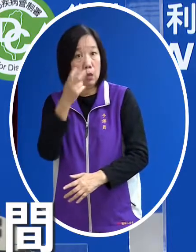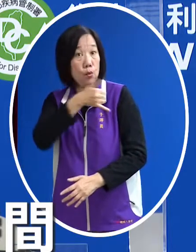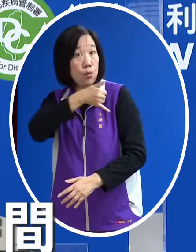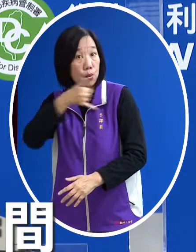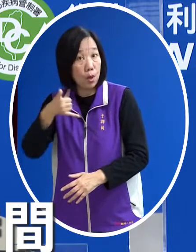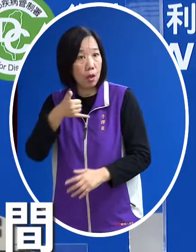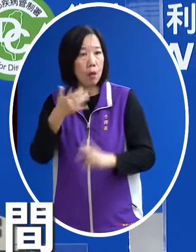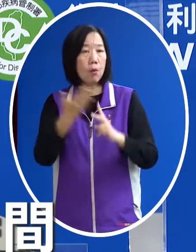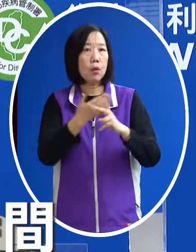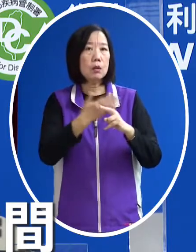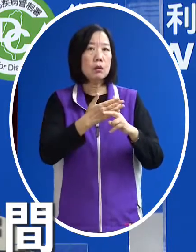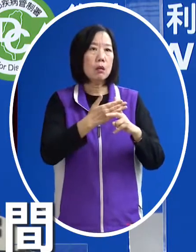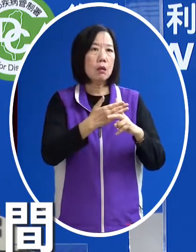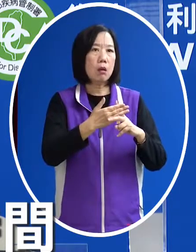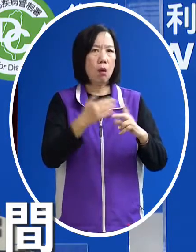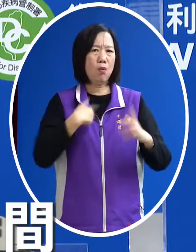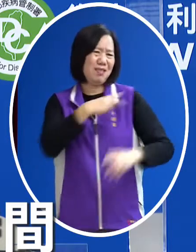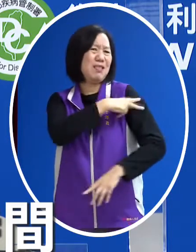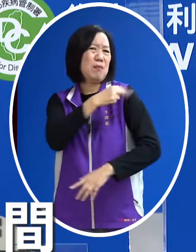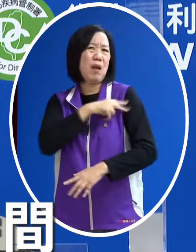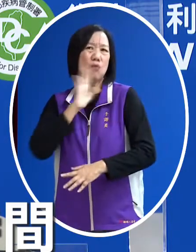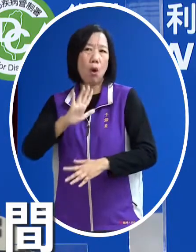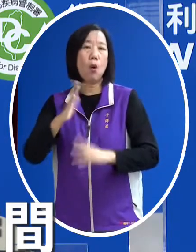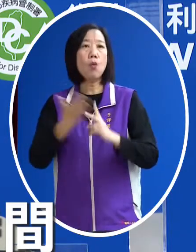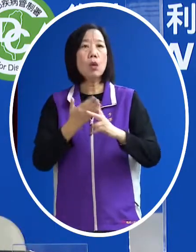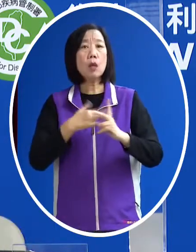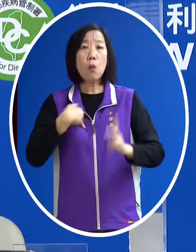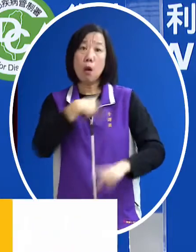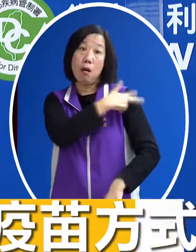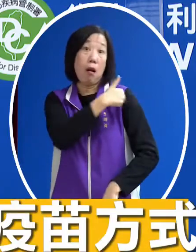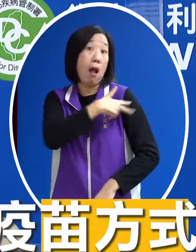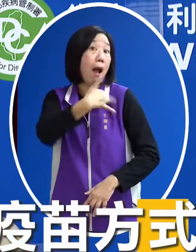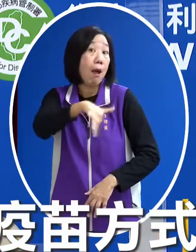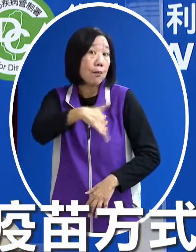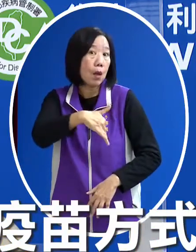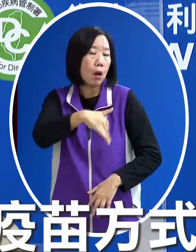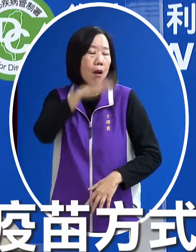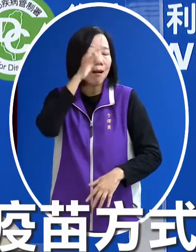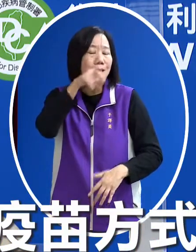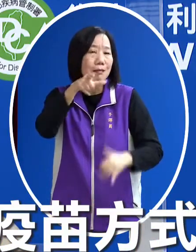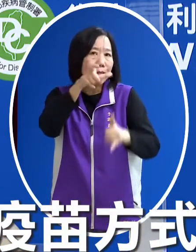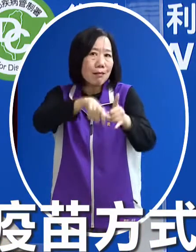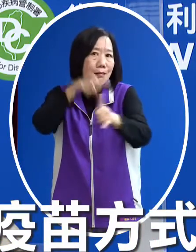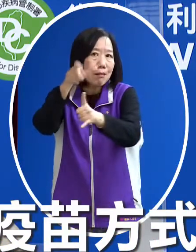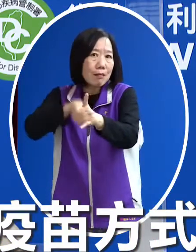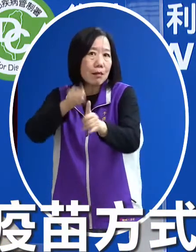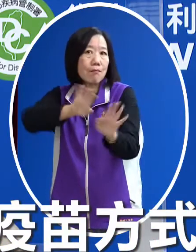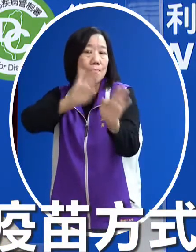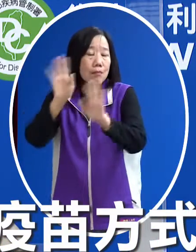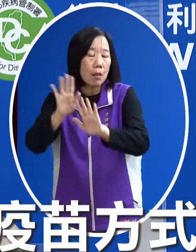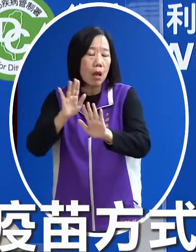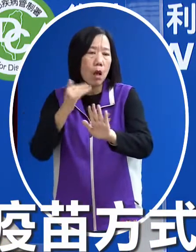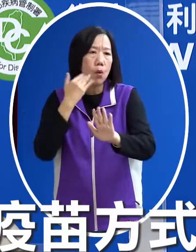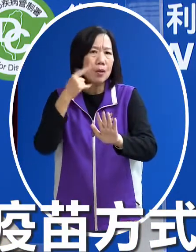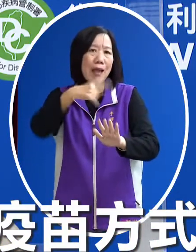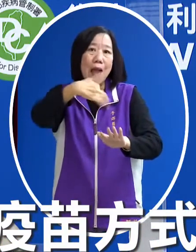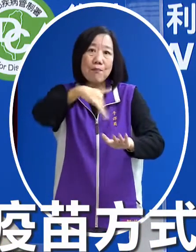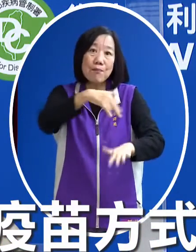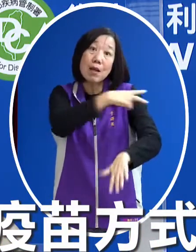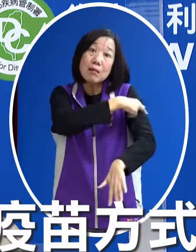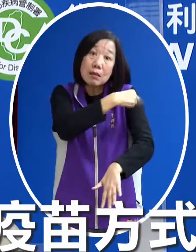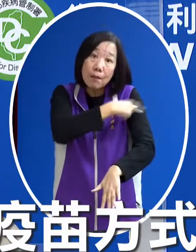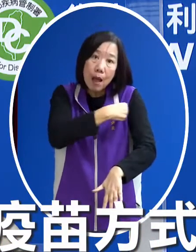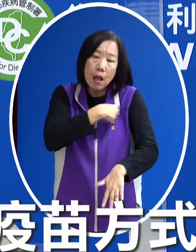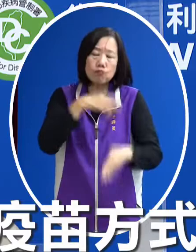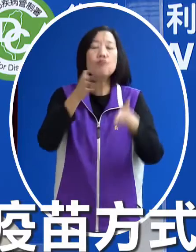可能现在是在当值那因为有些人没有当值，那是看怎么是不是先由非当值的这边先打